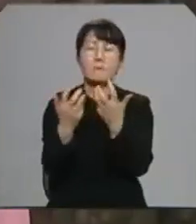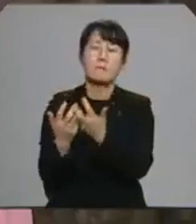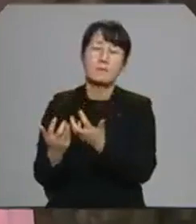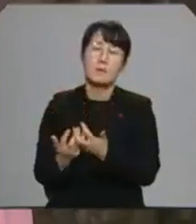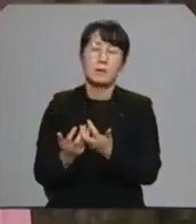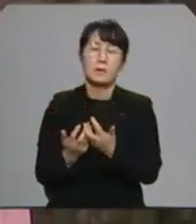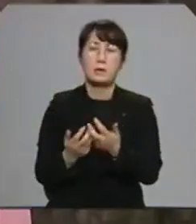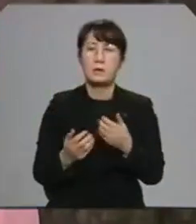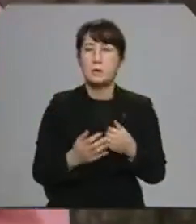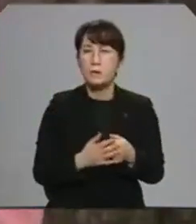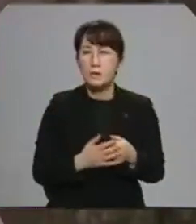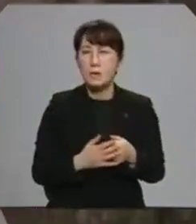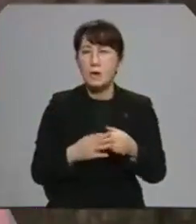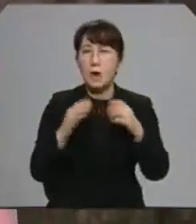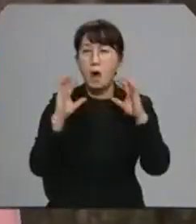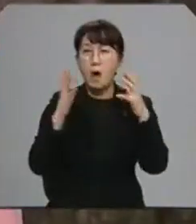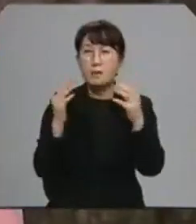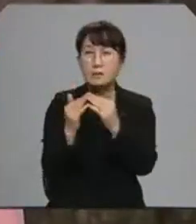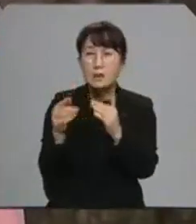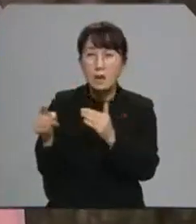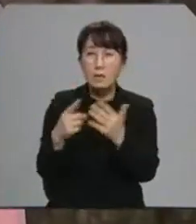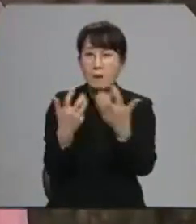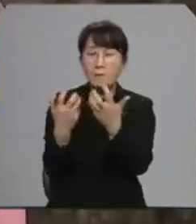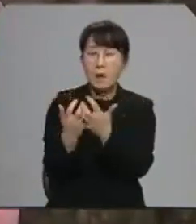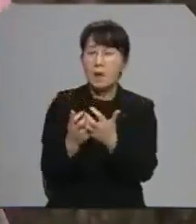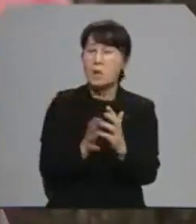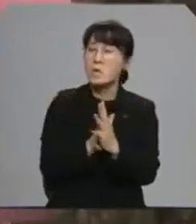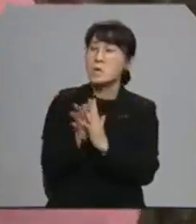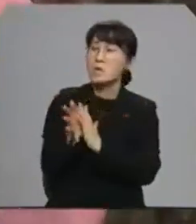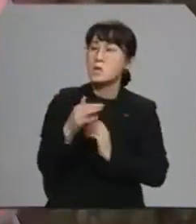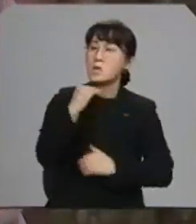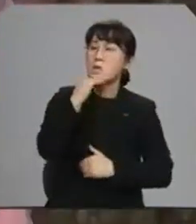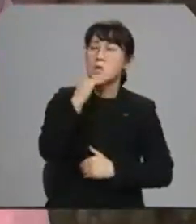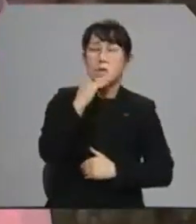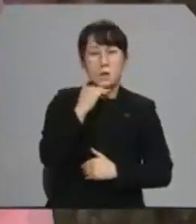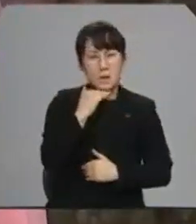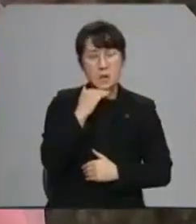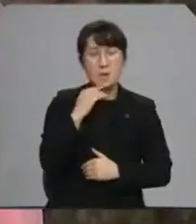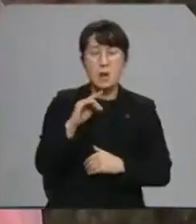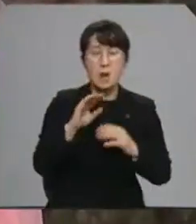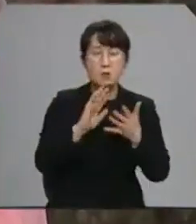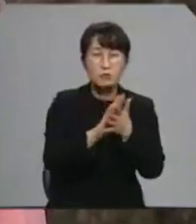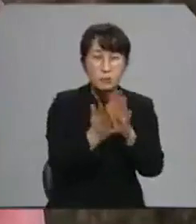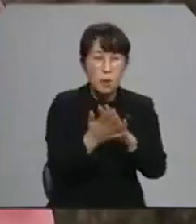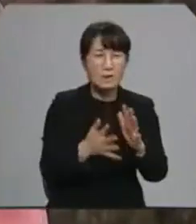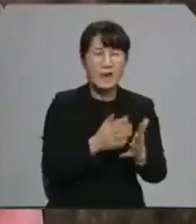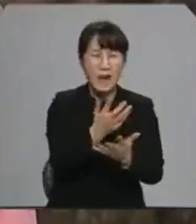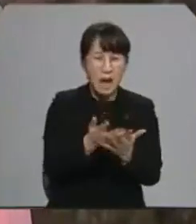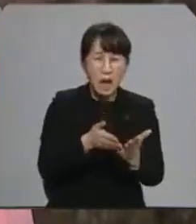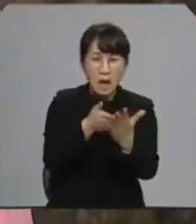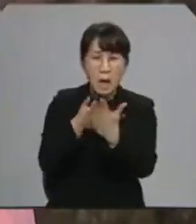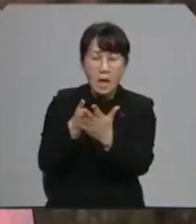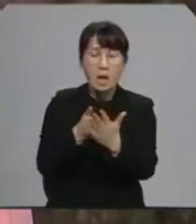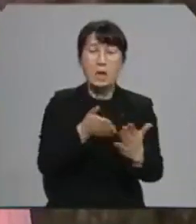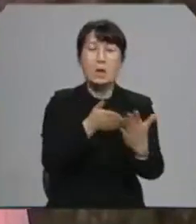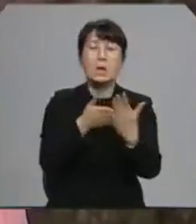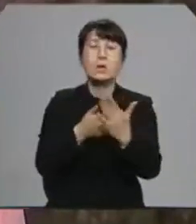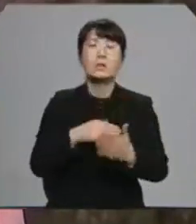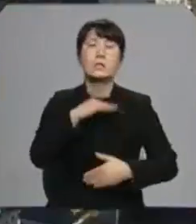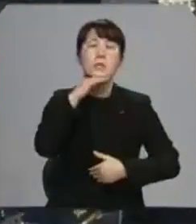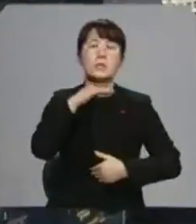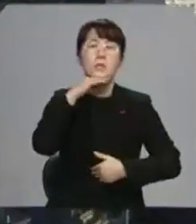옷에서 받아주는 곳이 없는 거예요. 다 대기해야 되고. 그래서 이제 주변에 다 유치원하고 넣어봤는데도 계속 대기로 30몇